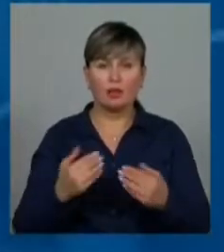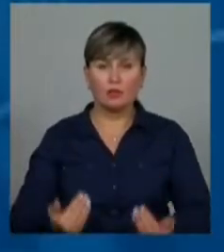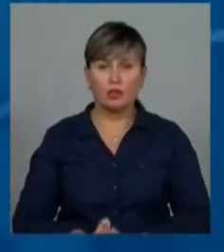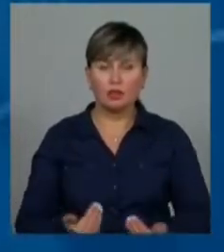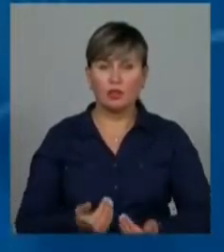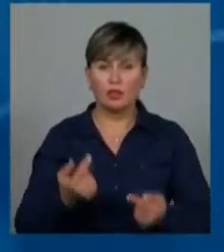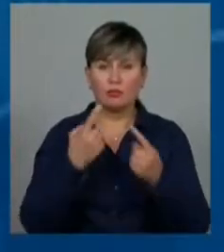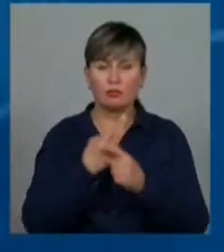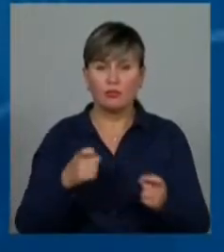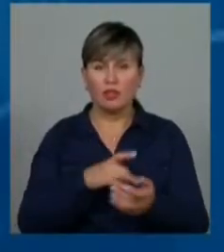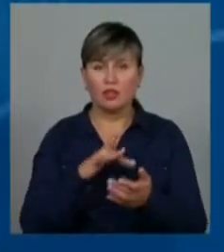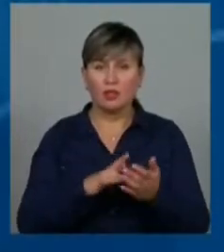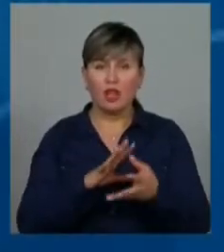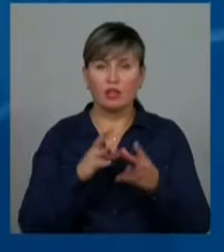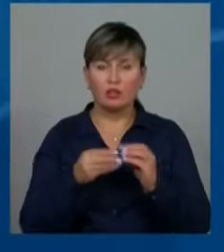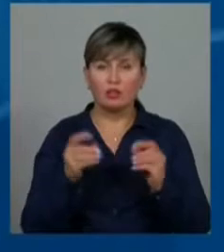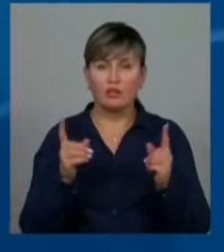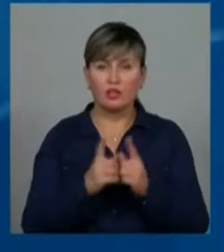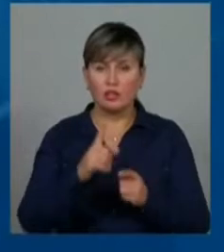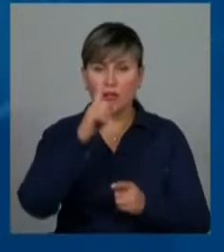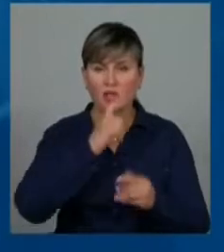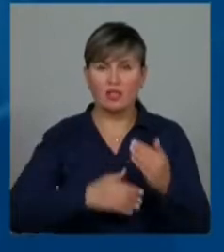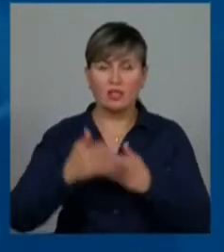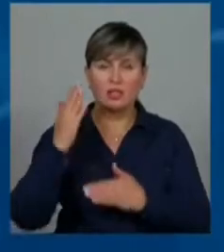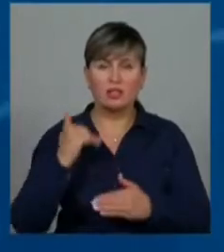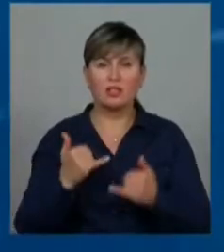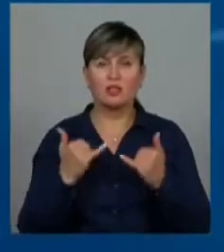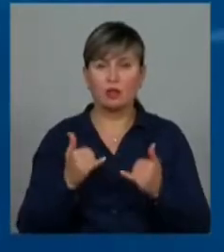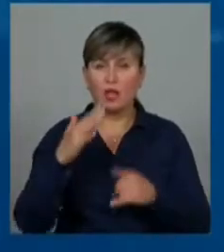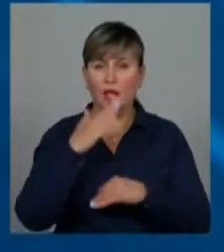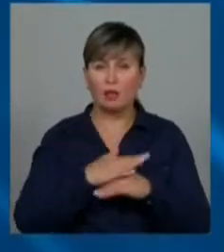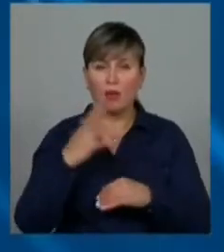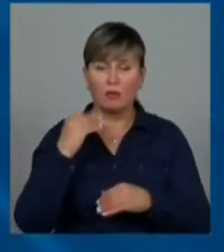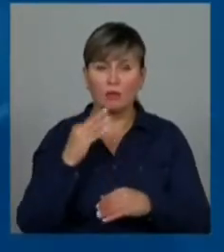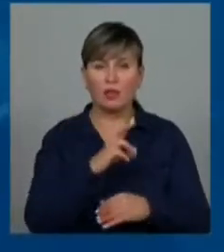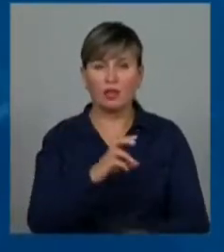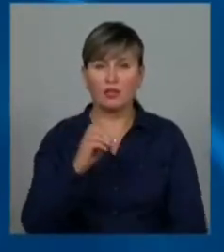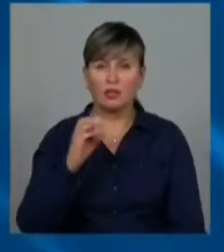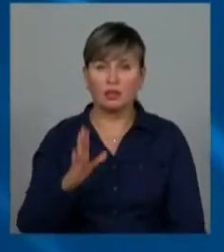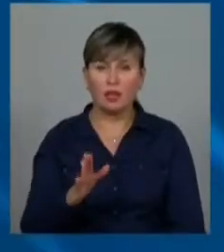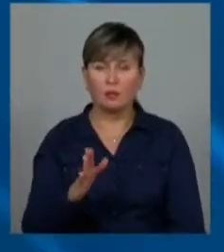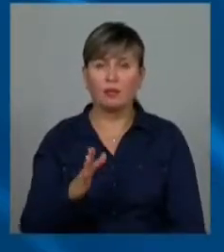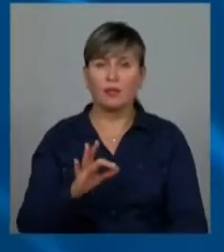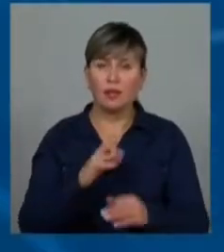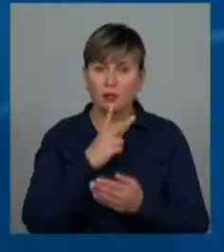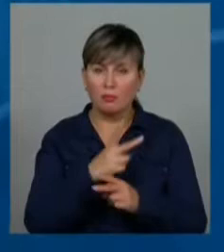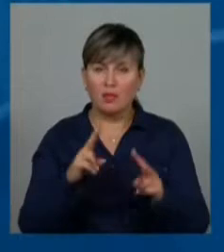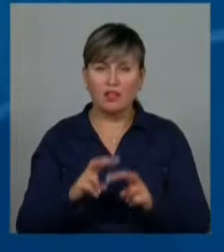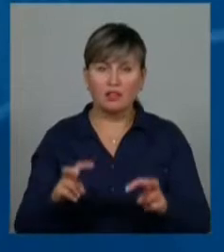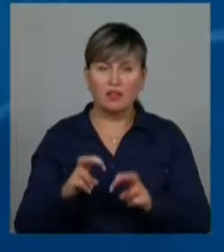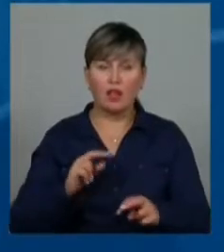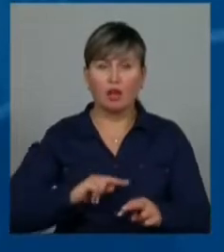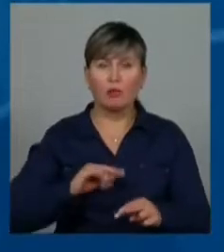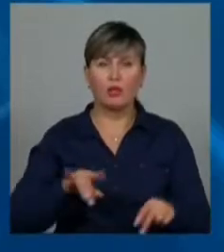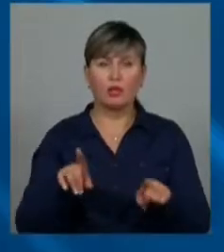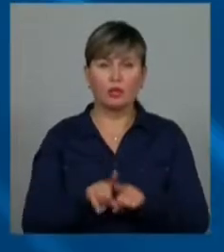главу мегаполиса на отчетной встрече месяц назад. Сегодня аким Алматы Бакыджан Сагентаев проинспектировал ход выполненных работ.